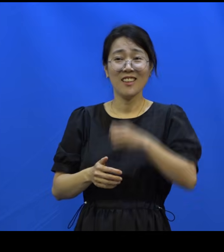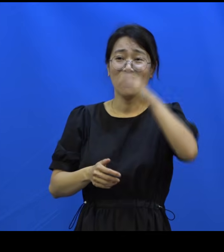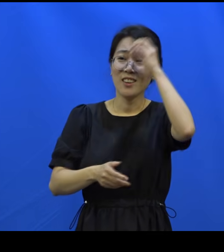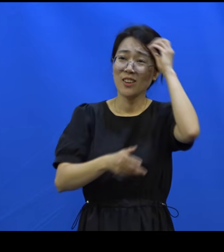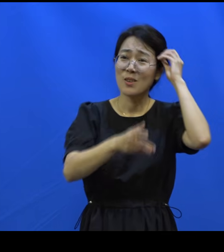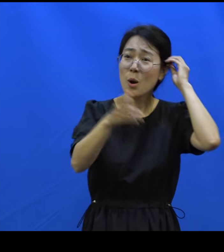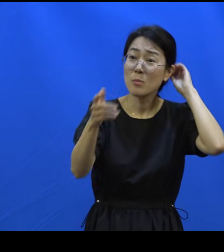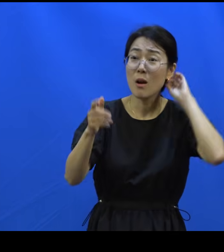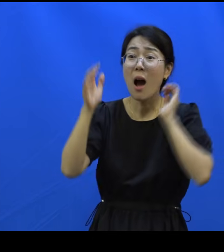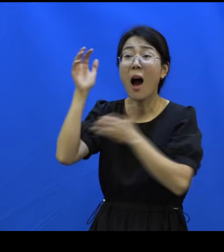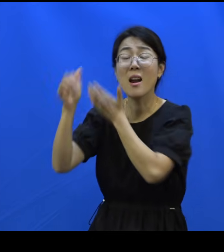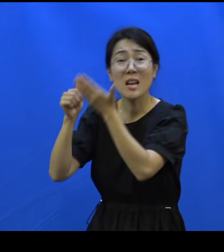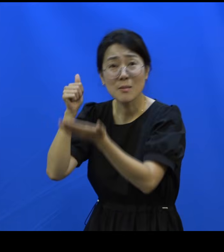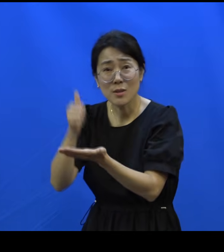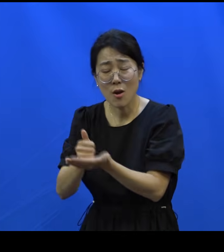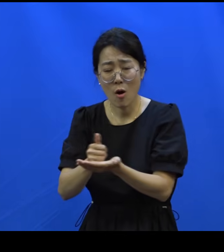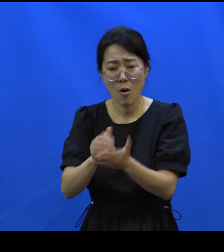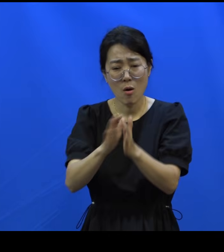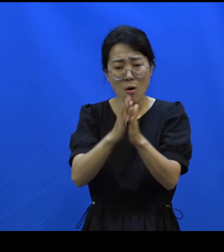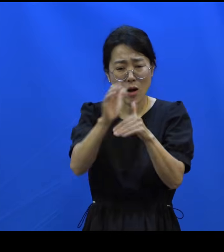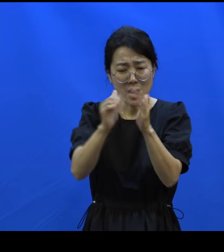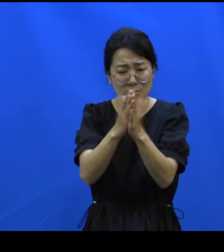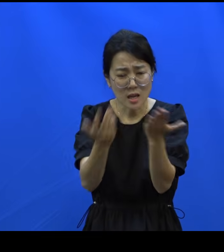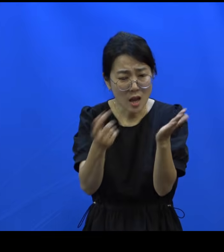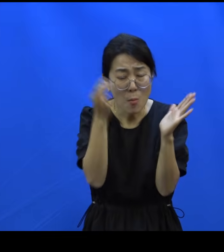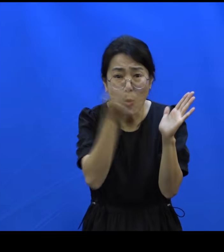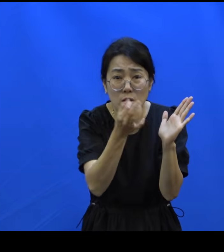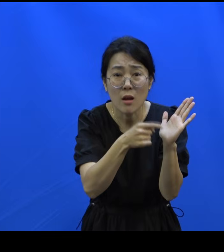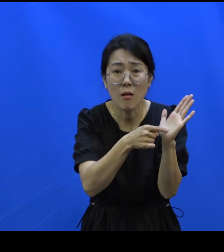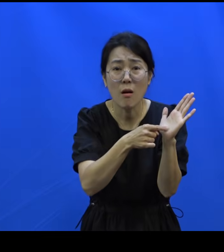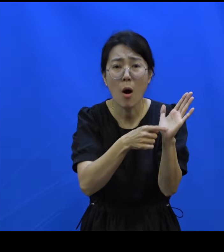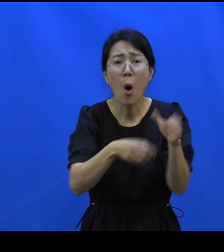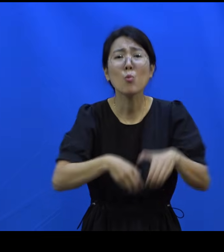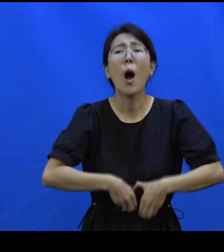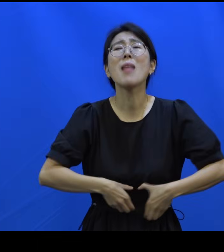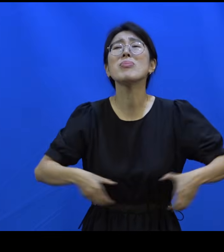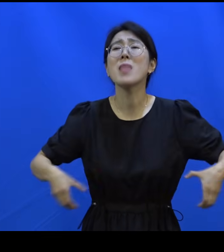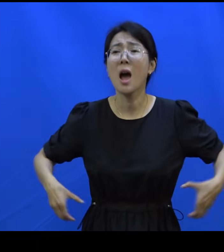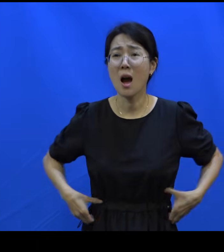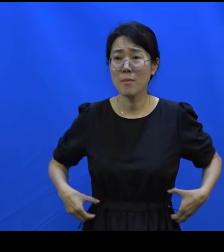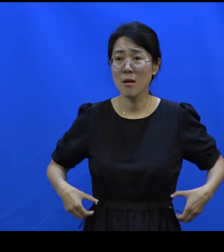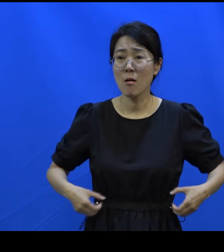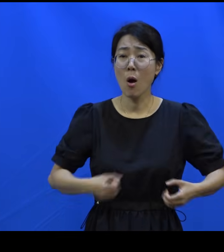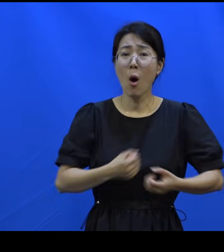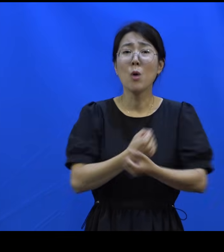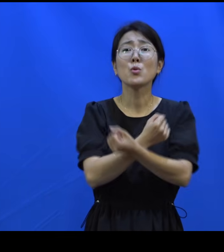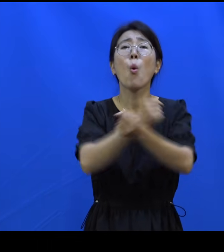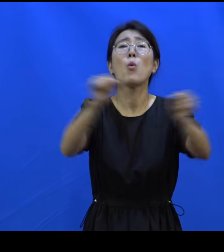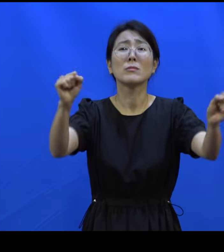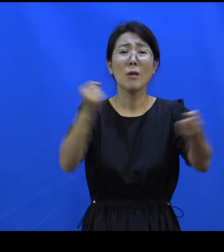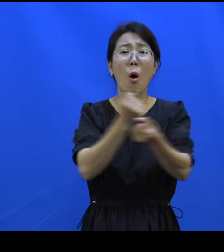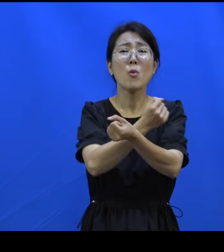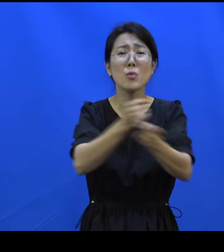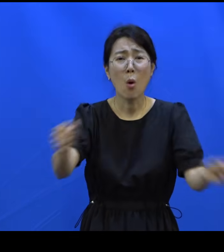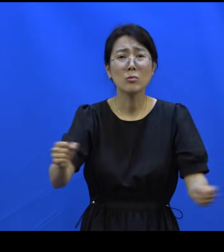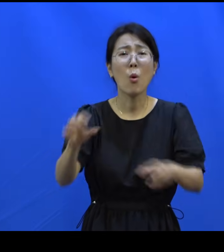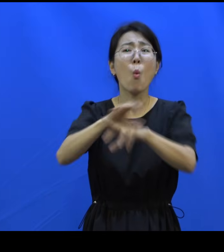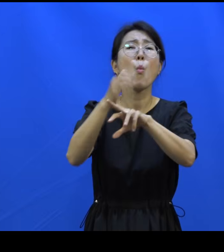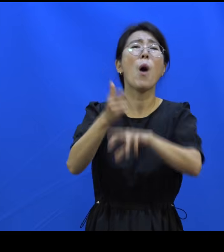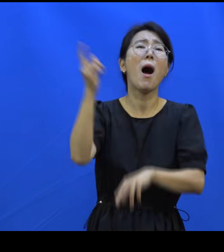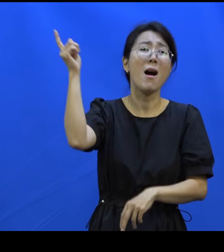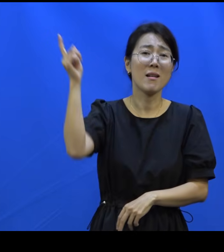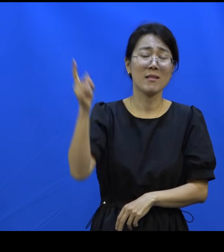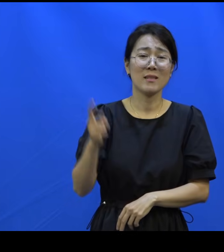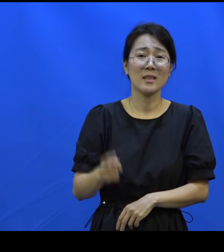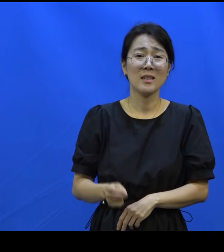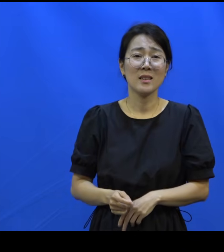성경에서 만나는 하나님의 성품은요, 관대하며 흘러넘침, 용서를 그냥 베푸시는 게 아니라 70번에 7번,